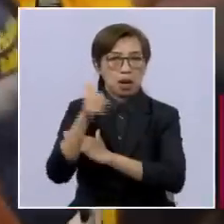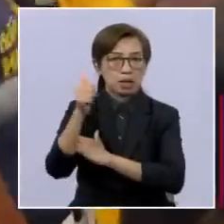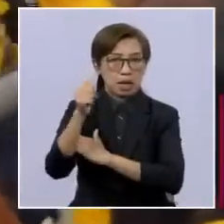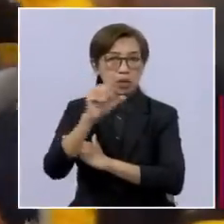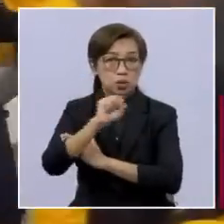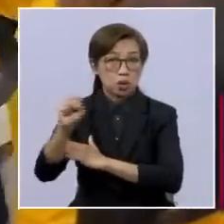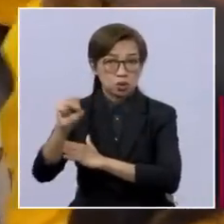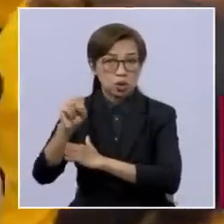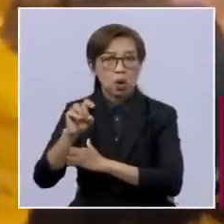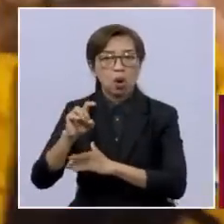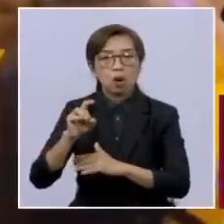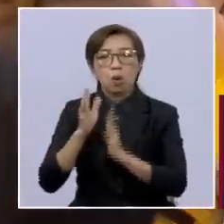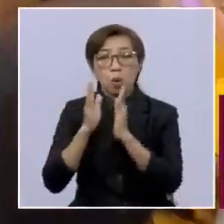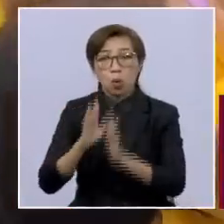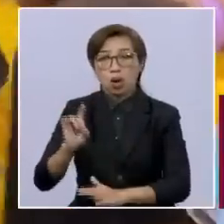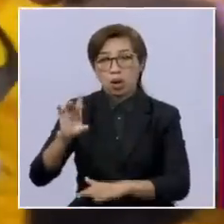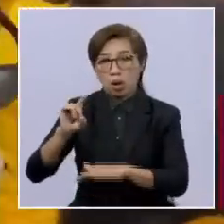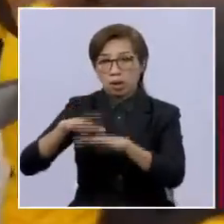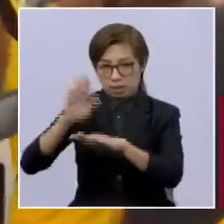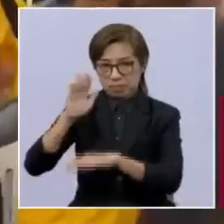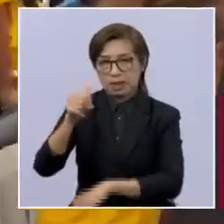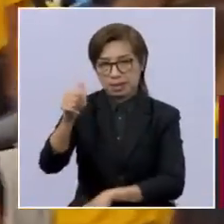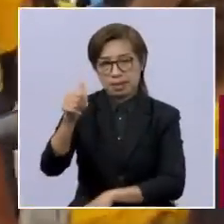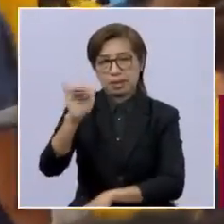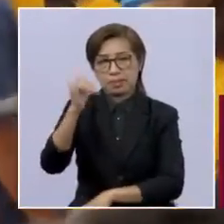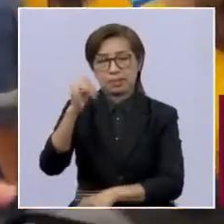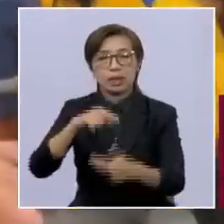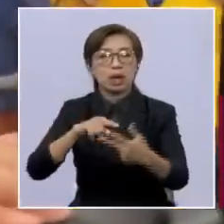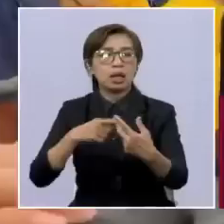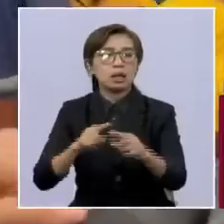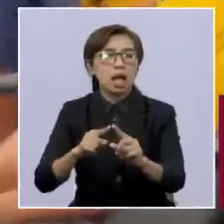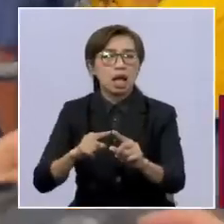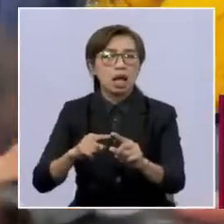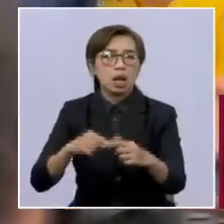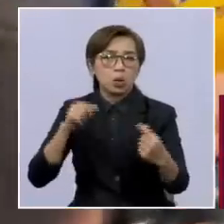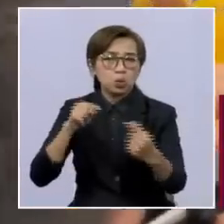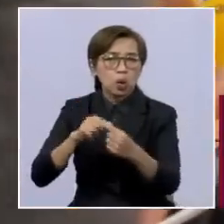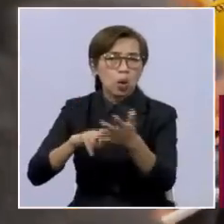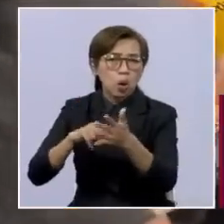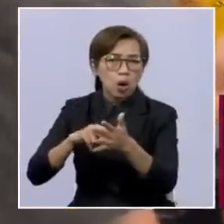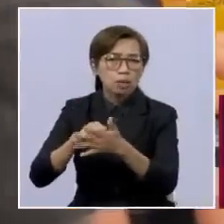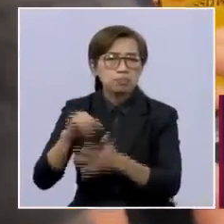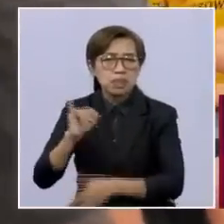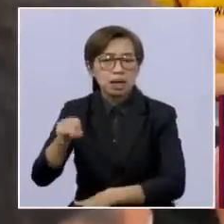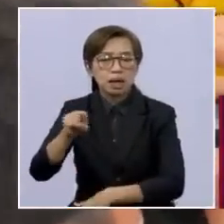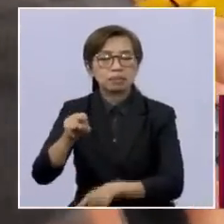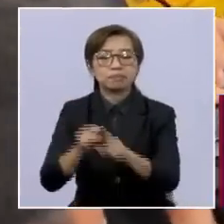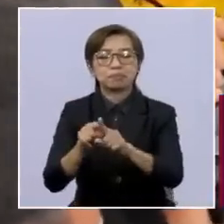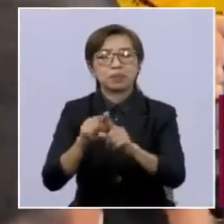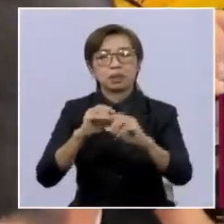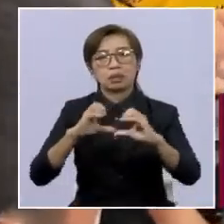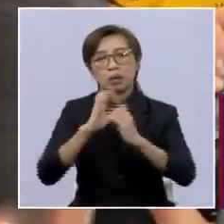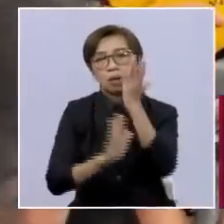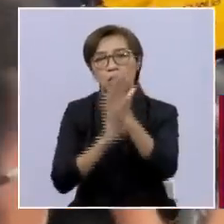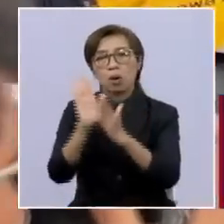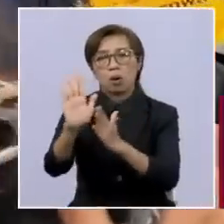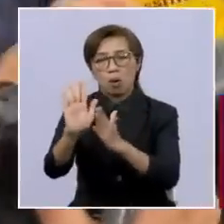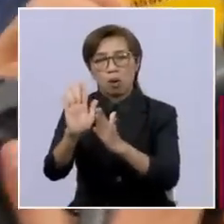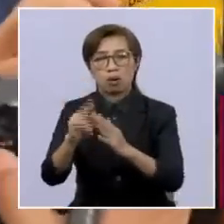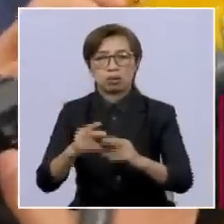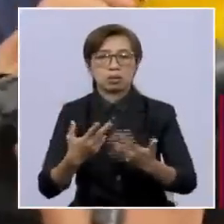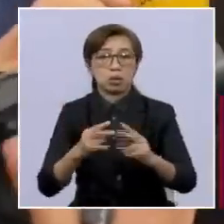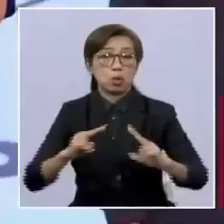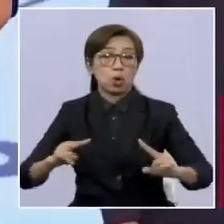กิน100ที่นั่งแต่จุดอ่อนของภูมิใจไทยก็คือการถูกวิพากษ์วิจารณ์ในโครงการต่างๆในกระทรวงที่พรร